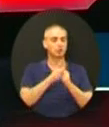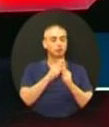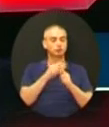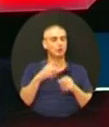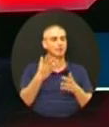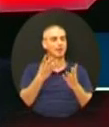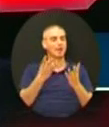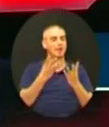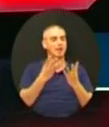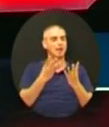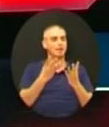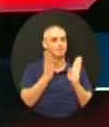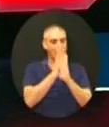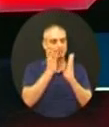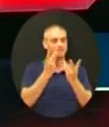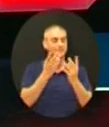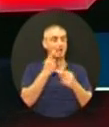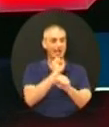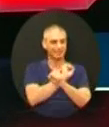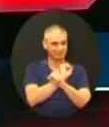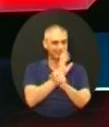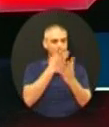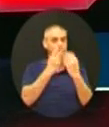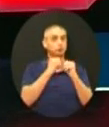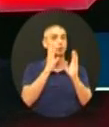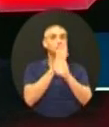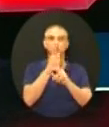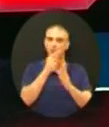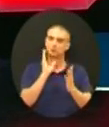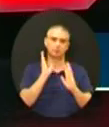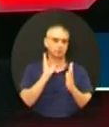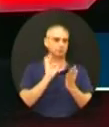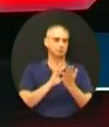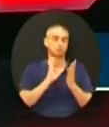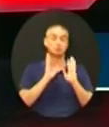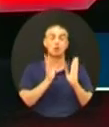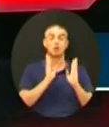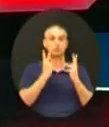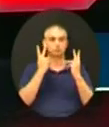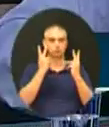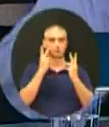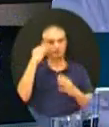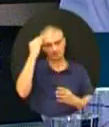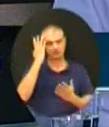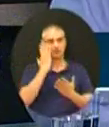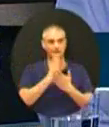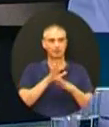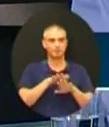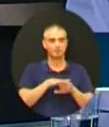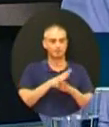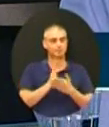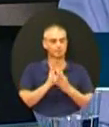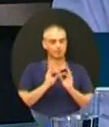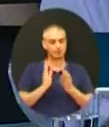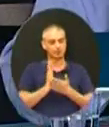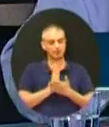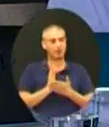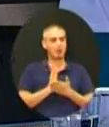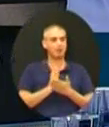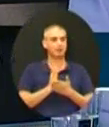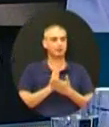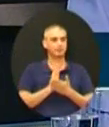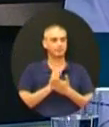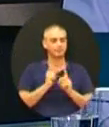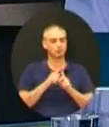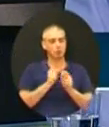לאסירים ולמשפחות המחבלים. זו נקודה מאוד משמעותית שהפלסטינים בעניין הזה כבר מתחילים להכשיר את השטח